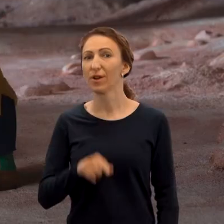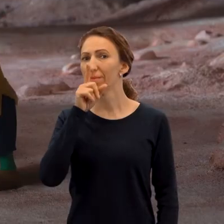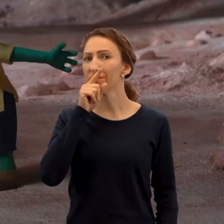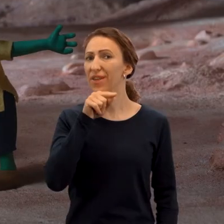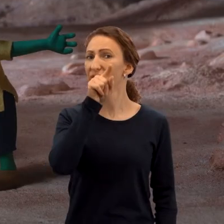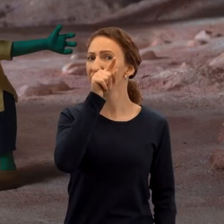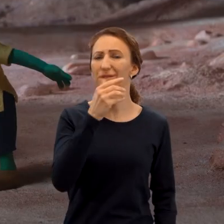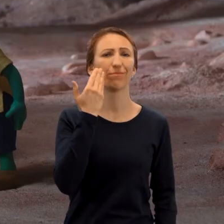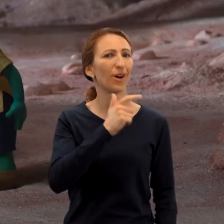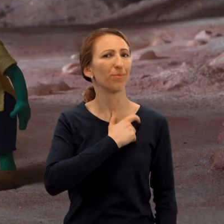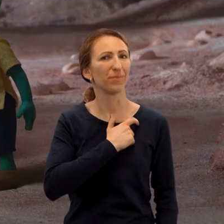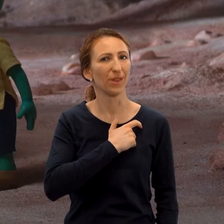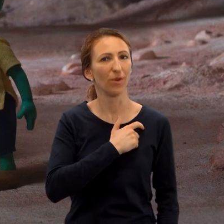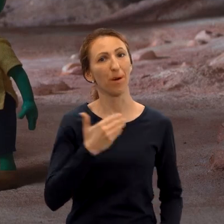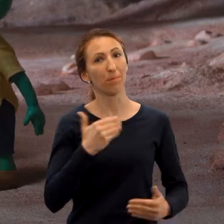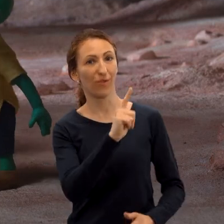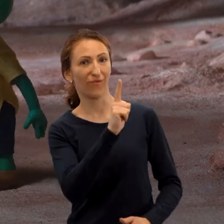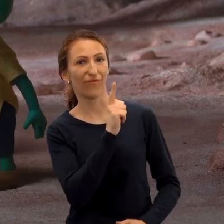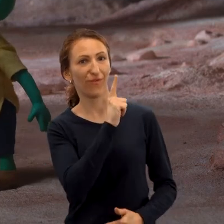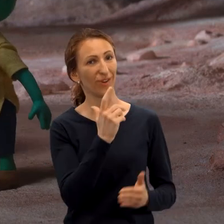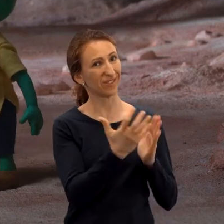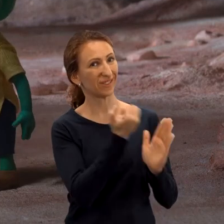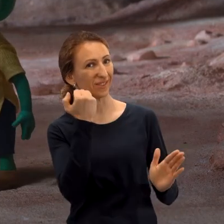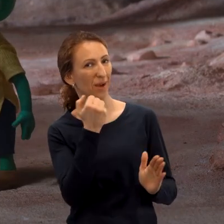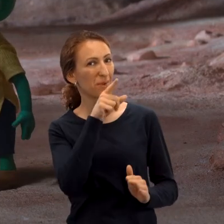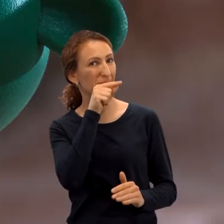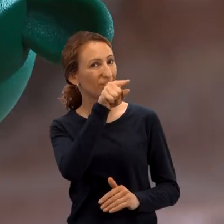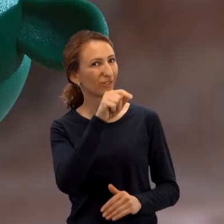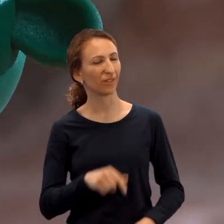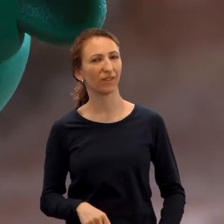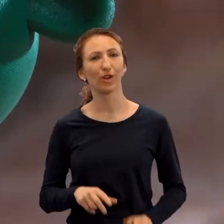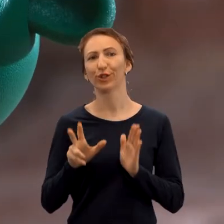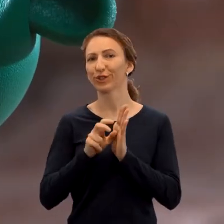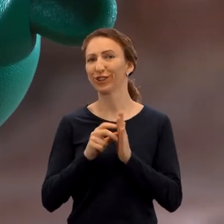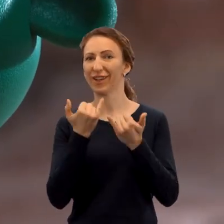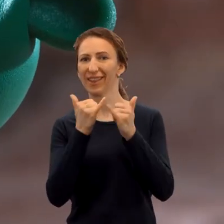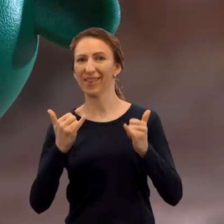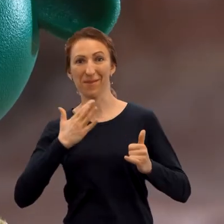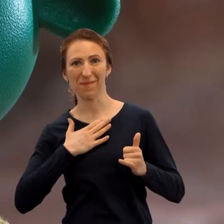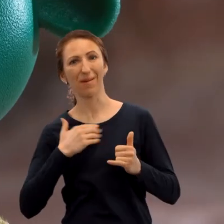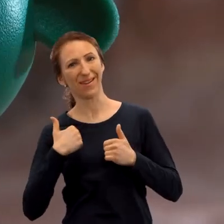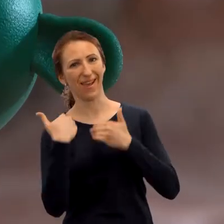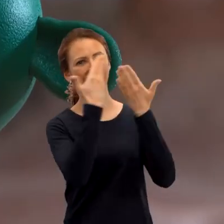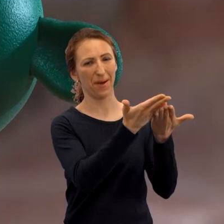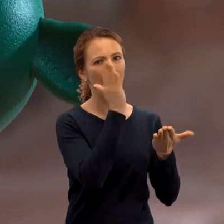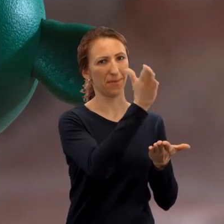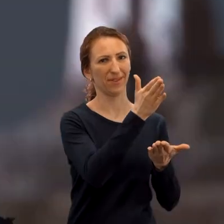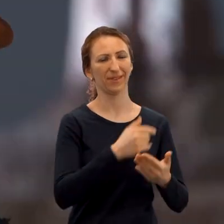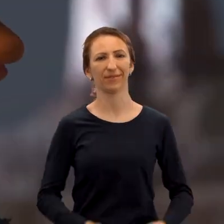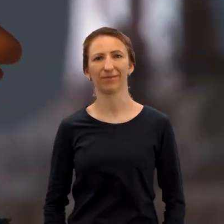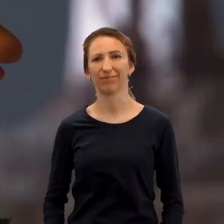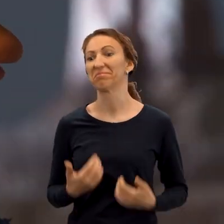A może zabierzemy ze sobą ptaszka? Jest taki słodki. Będę ci dawał ciasteczka i różne